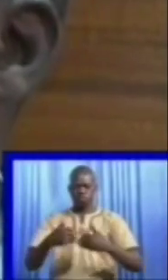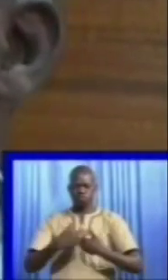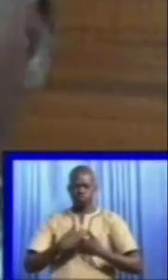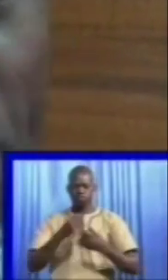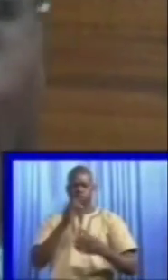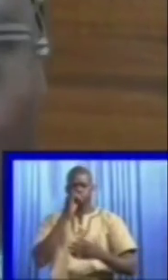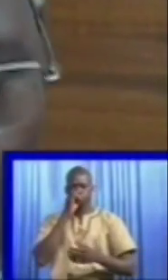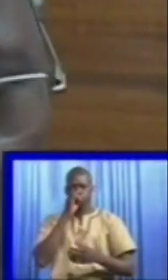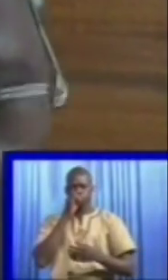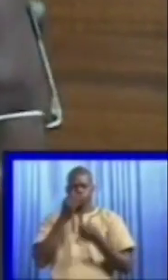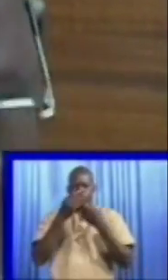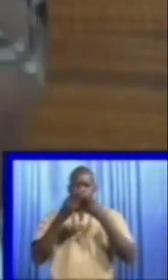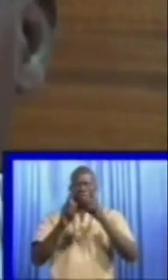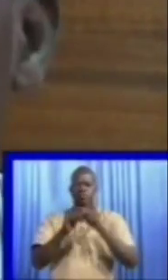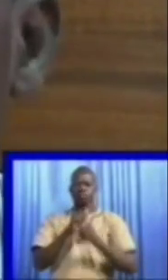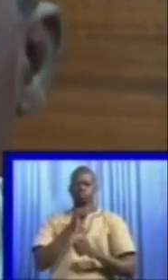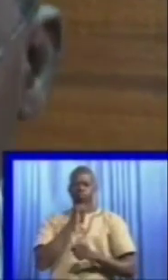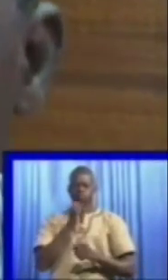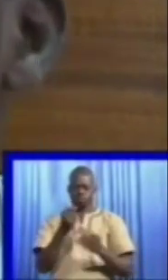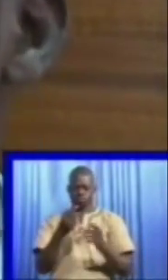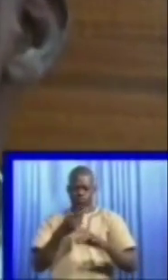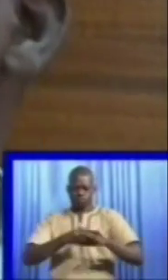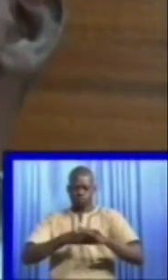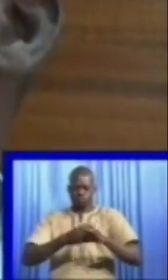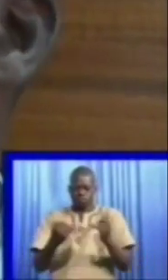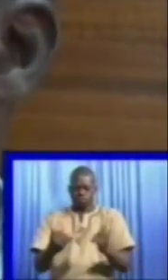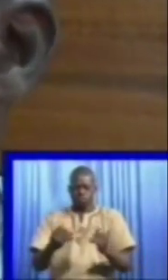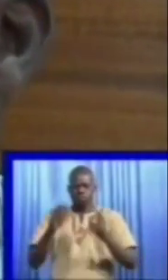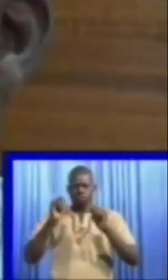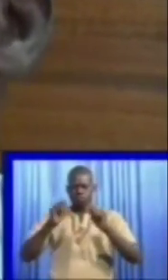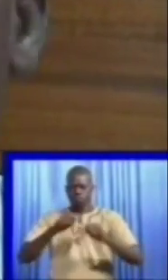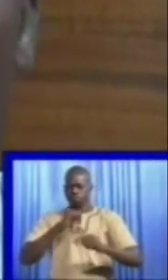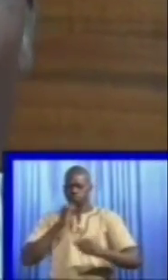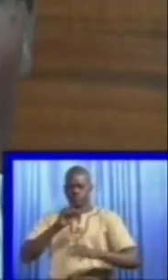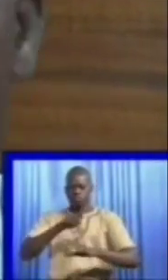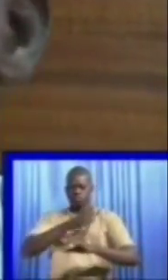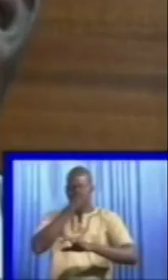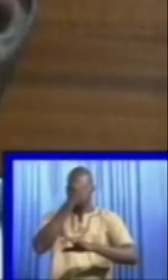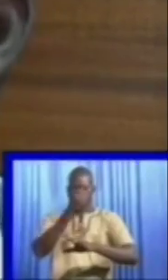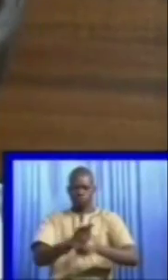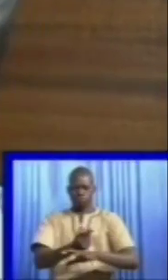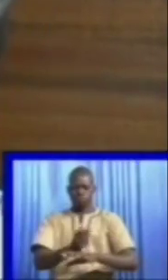l'eau. Mais pas à l'heure actuelle, nous ne sommes pas à mesure de garantir